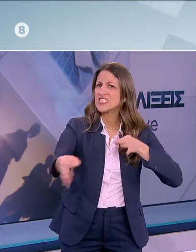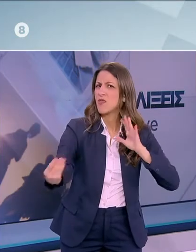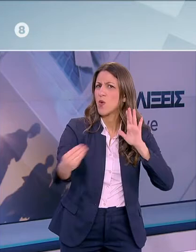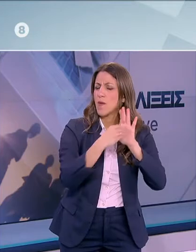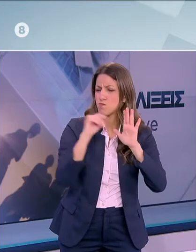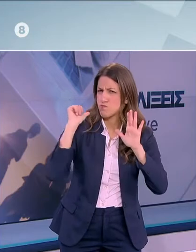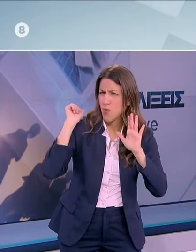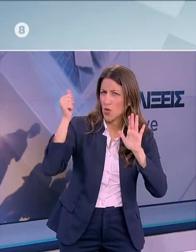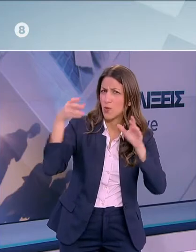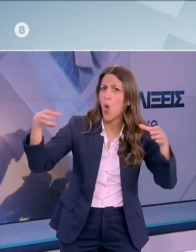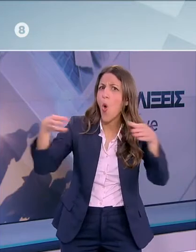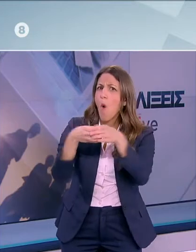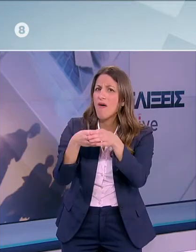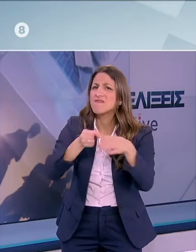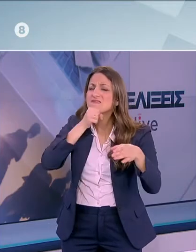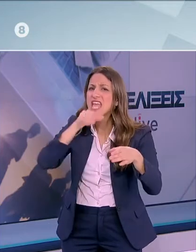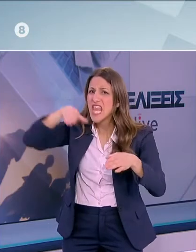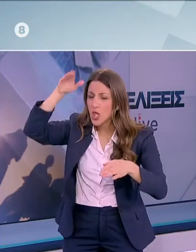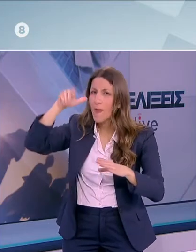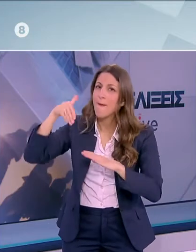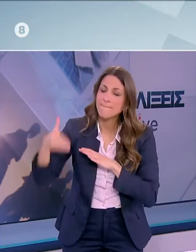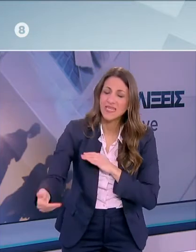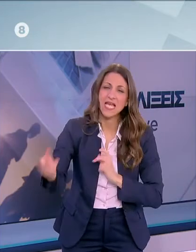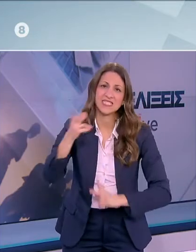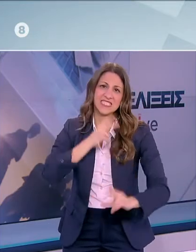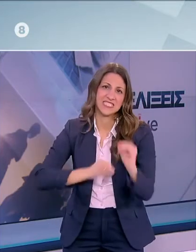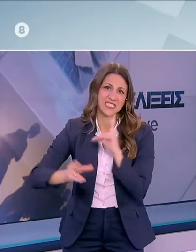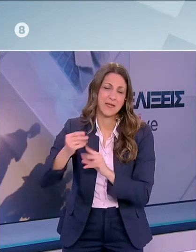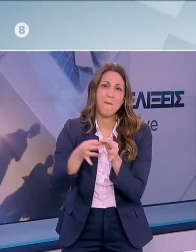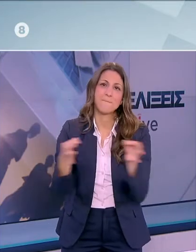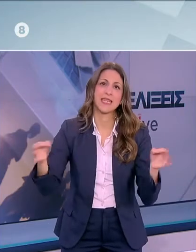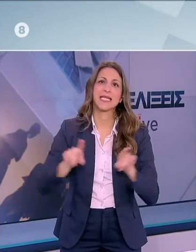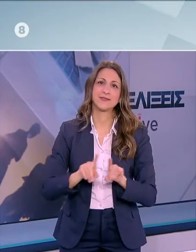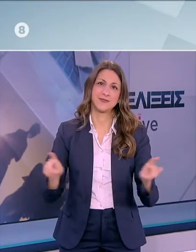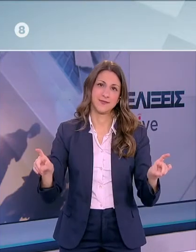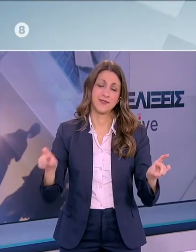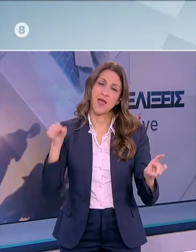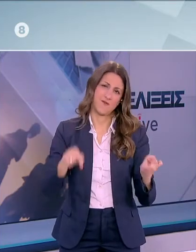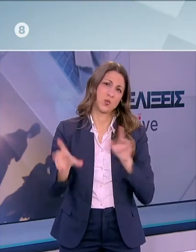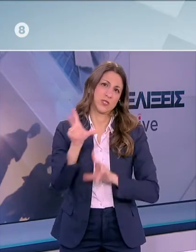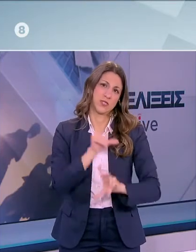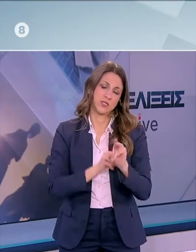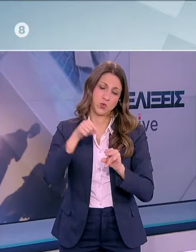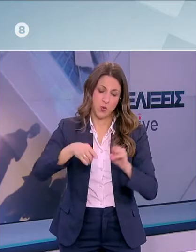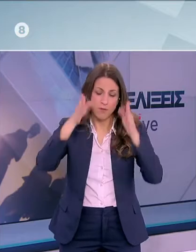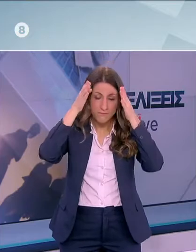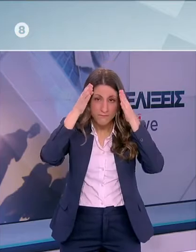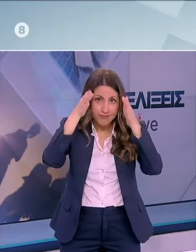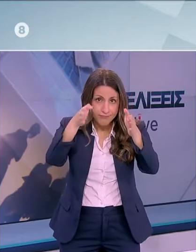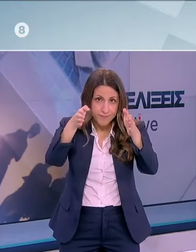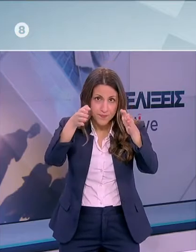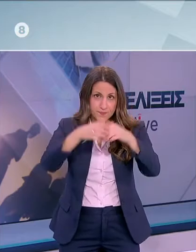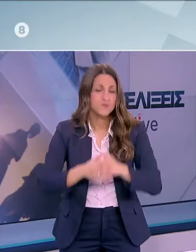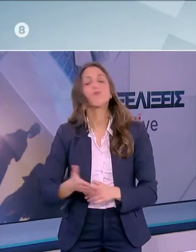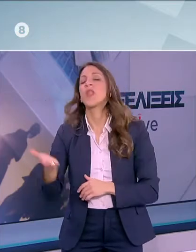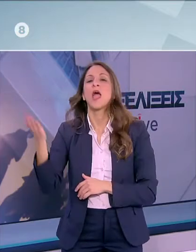των ηλικιωμένων και των ευπαθών ομάδων και μετά για την άρση των μέτρων. Άρα σε αυτό να μείνουμε και γι' αυτό να συζητούμε. Η